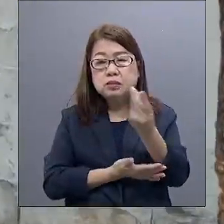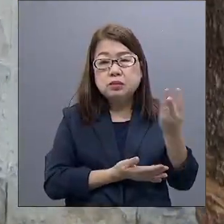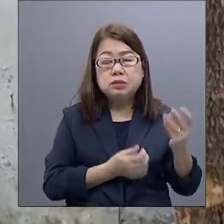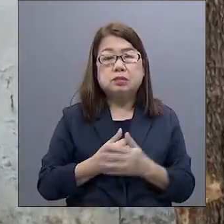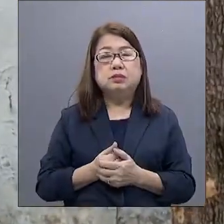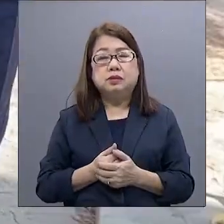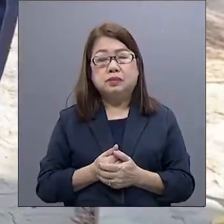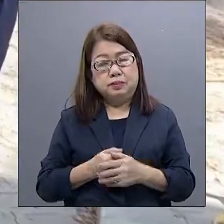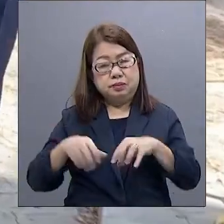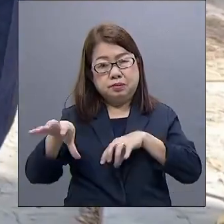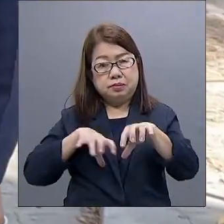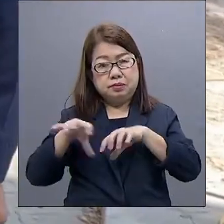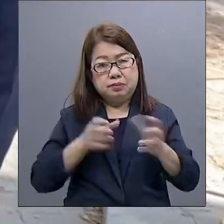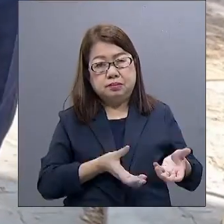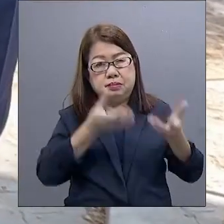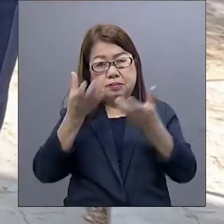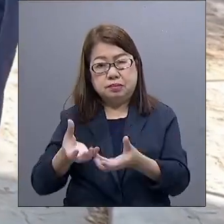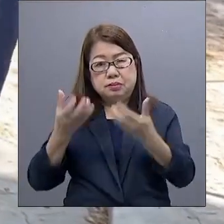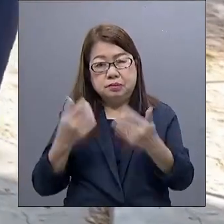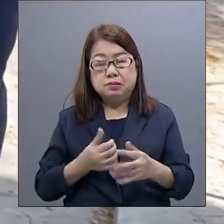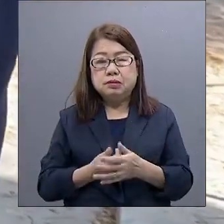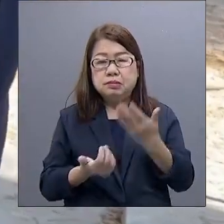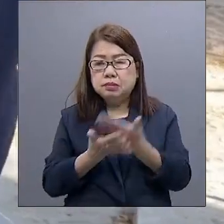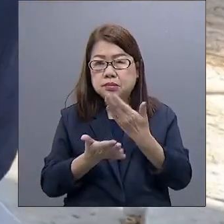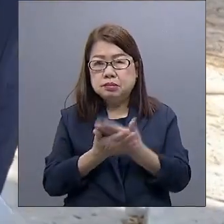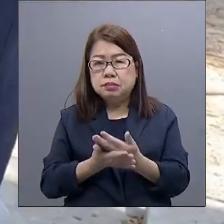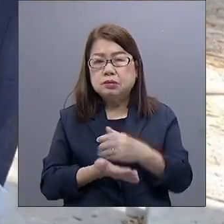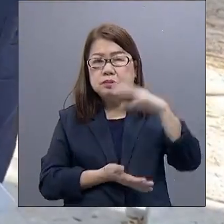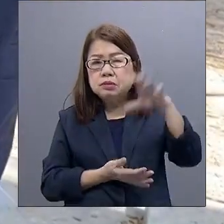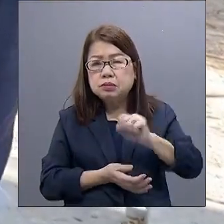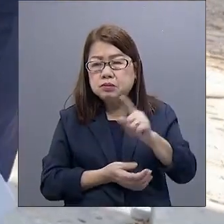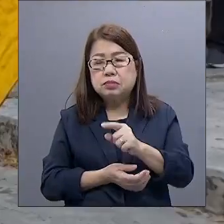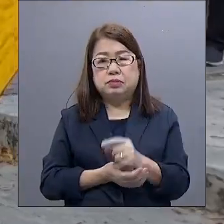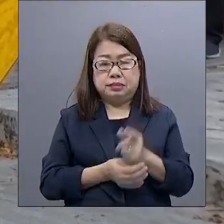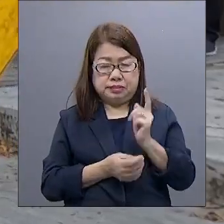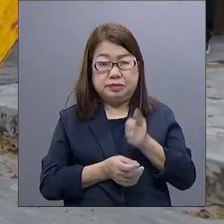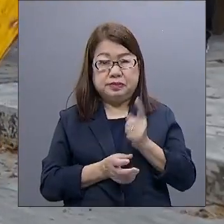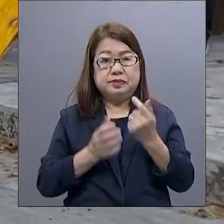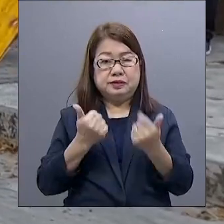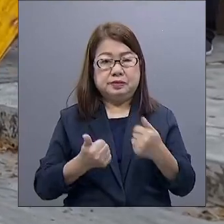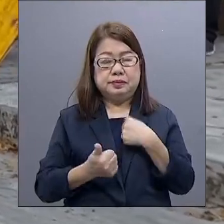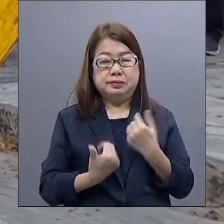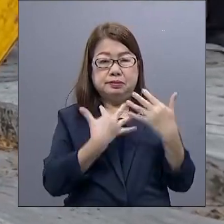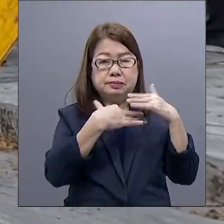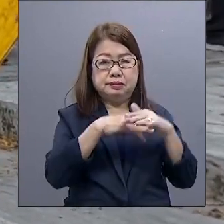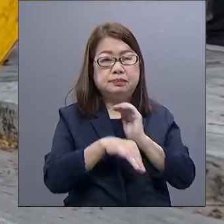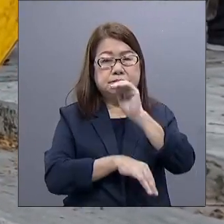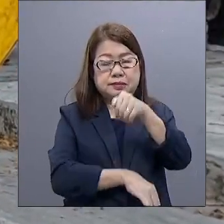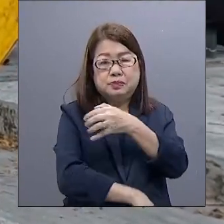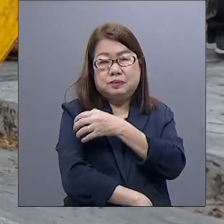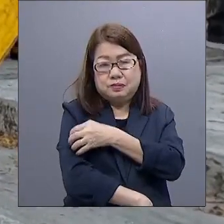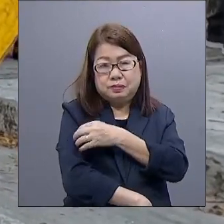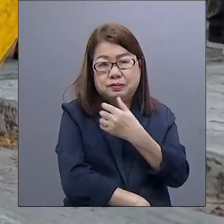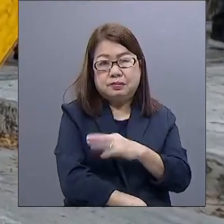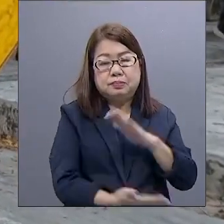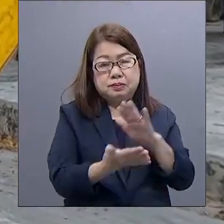มีการดำเริการซืนราคาจากไหนซึงในเบองต้นGI เรากไดพระสานกัเทศกล ที่มีการสูขมา